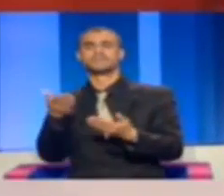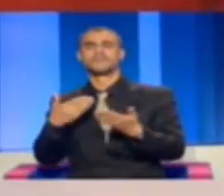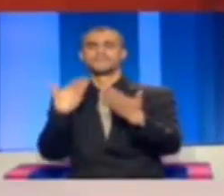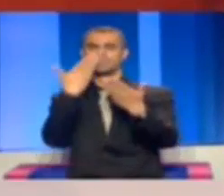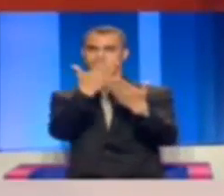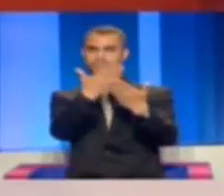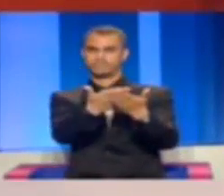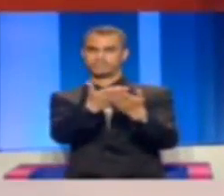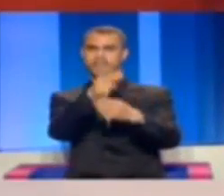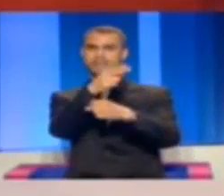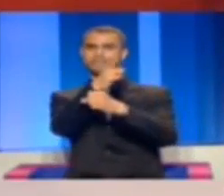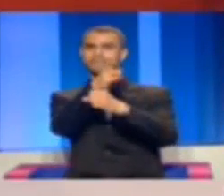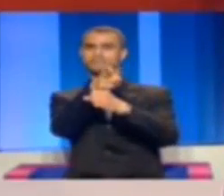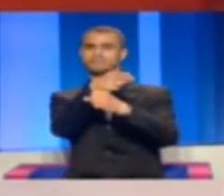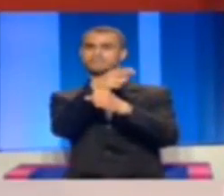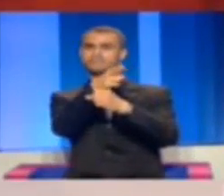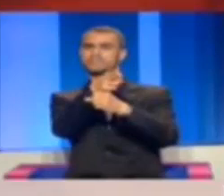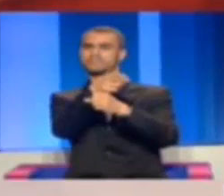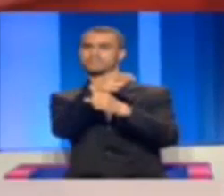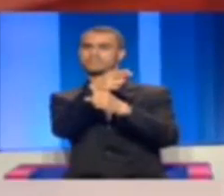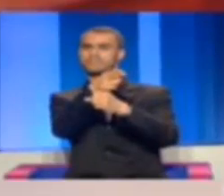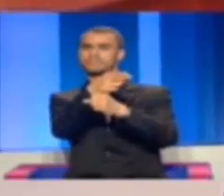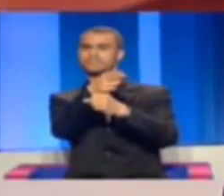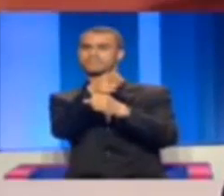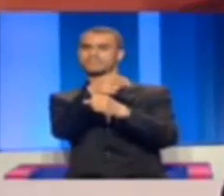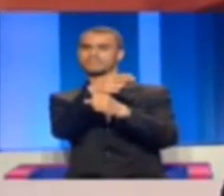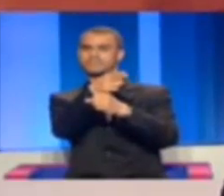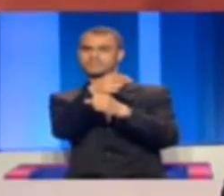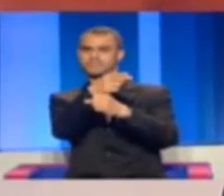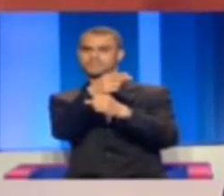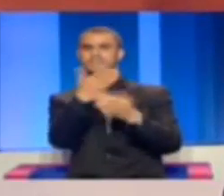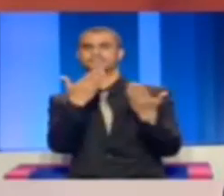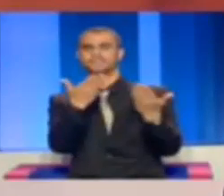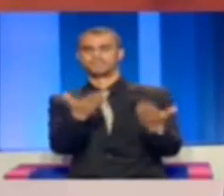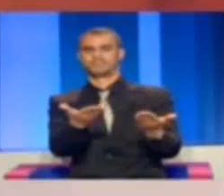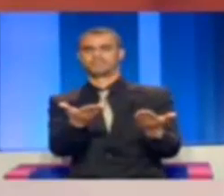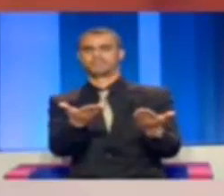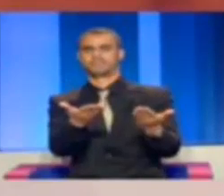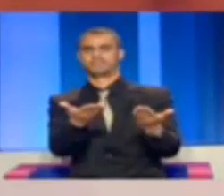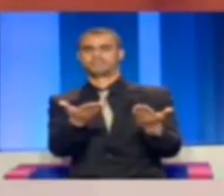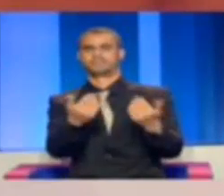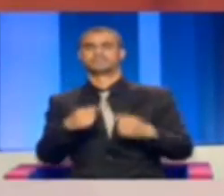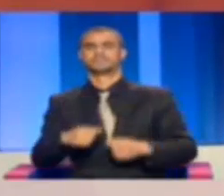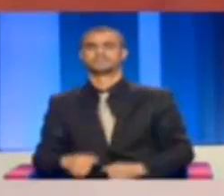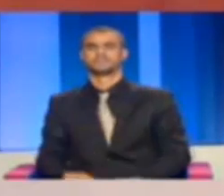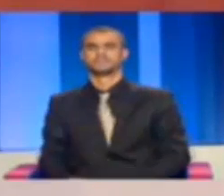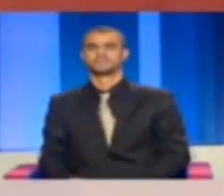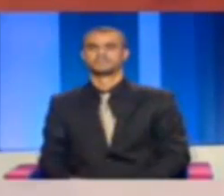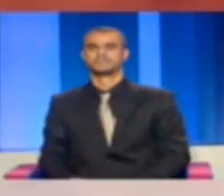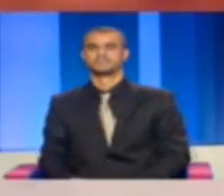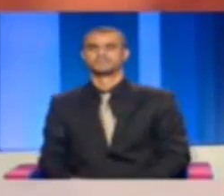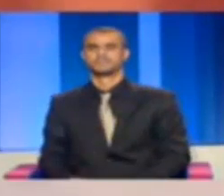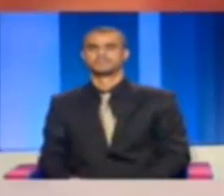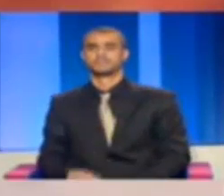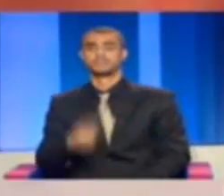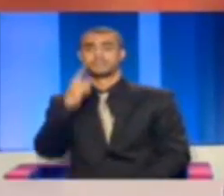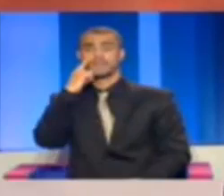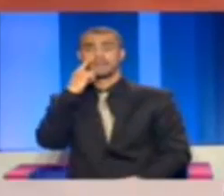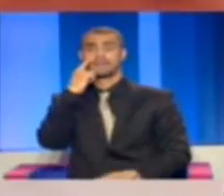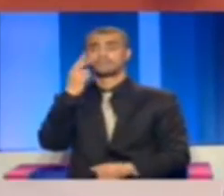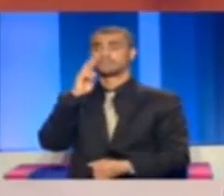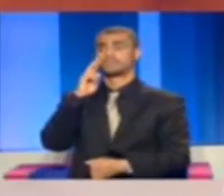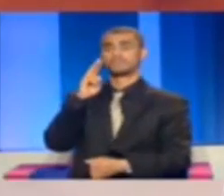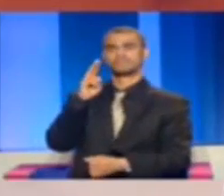بعض الحالات. أدعوكم مشاهدينا وأدعو طبعا ضيوفي والجمهور في الاستوديو إلى متابعة الروبورتاج الأول في هذا